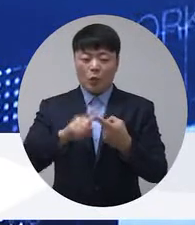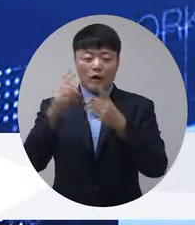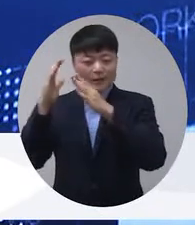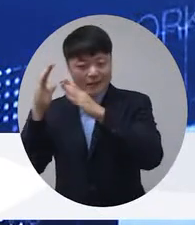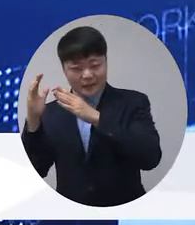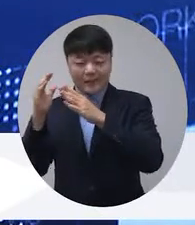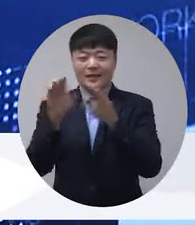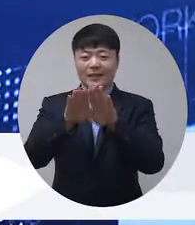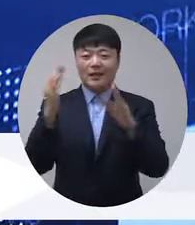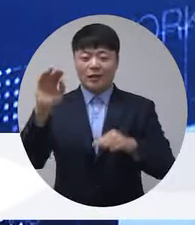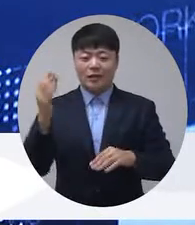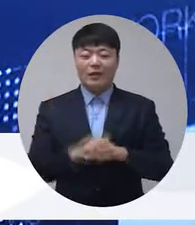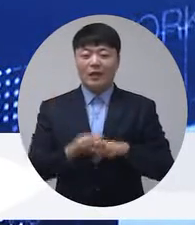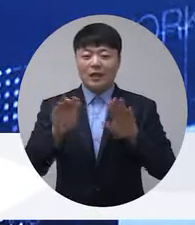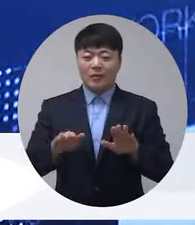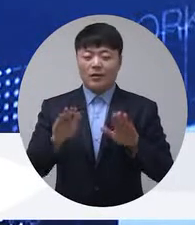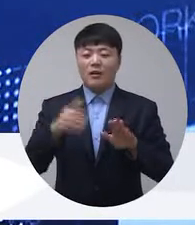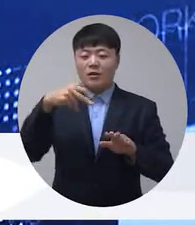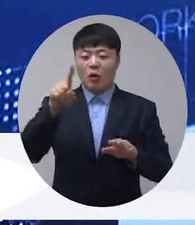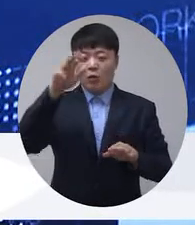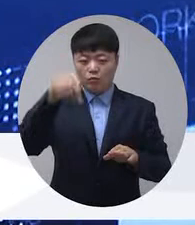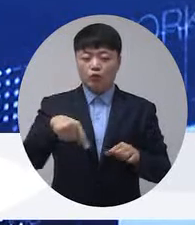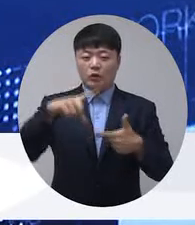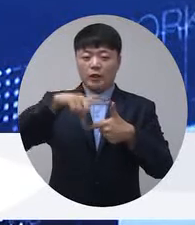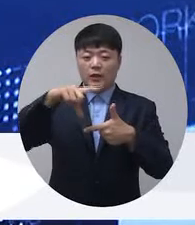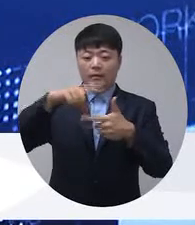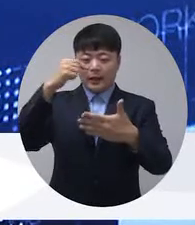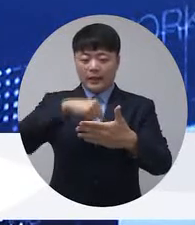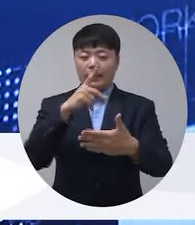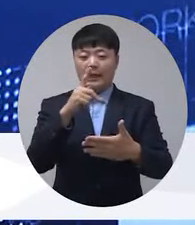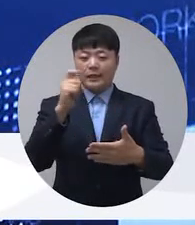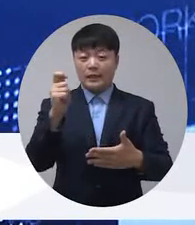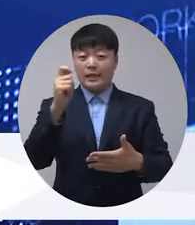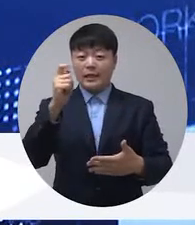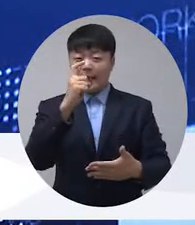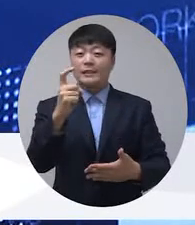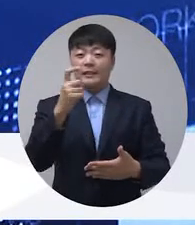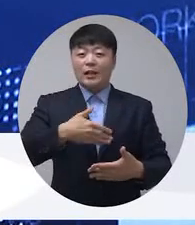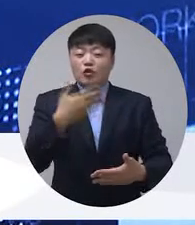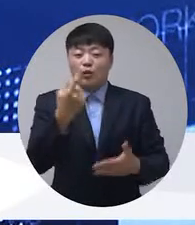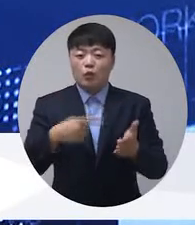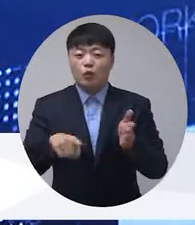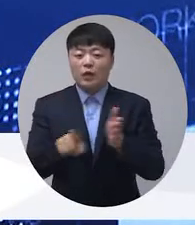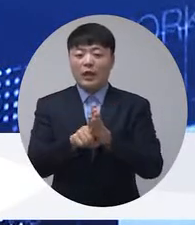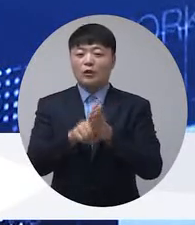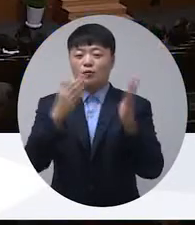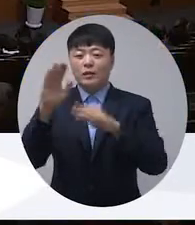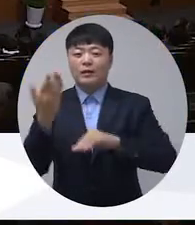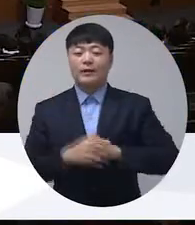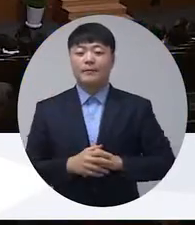개최 했는데요 서부경남 ktx 조개 착공 의 당위성을 중앙부처와 국회 동의 알리기 위해 마련됐습니다